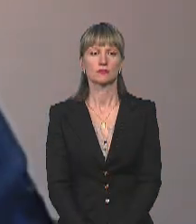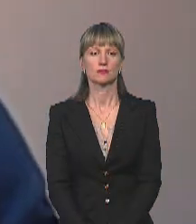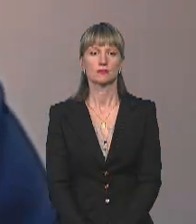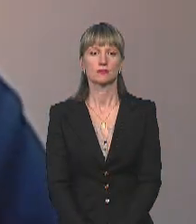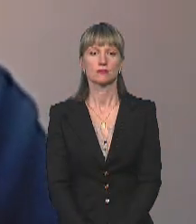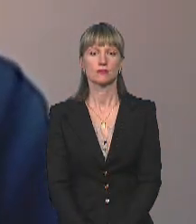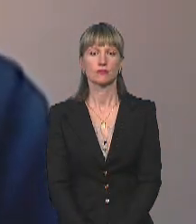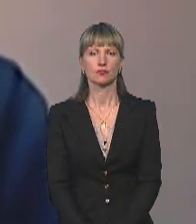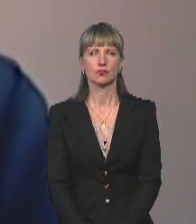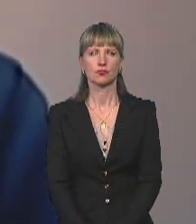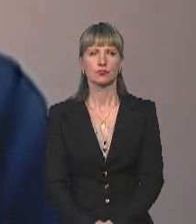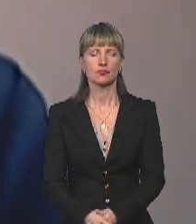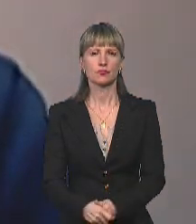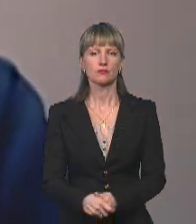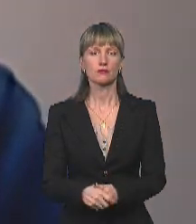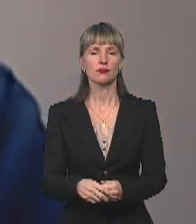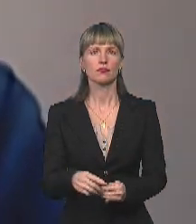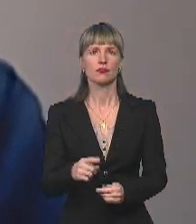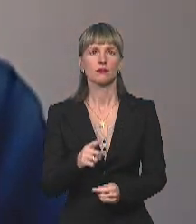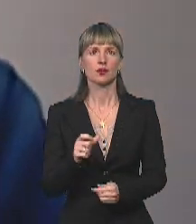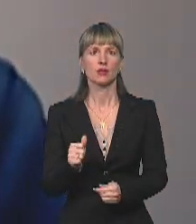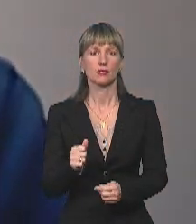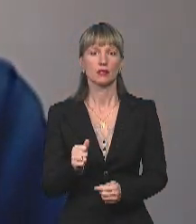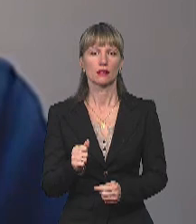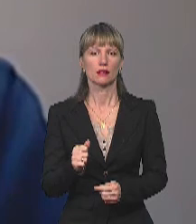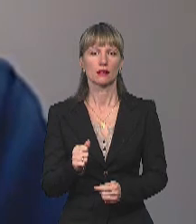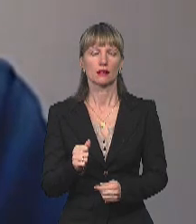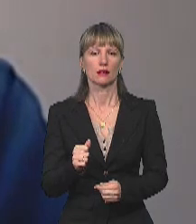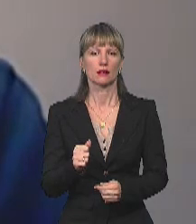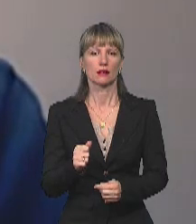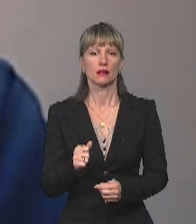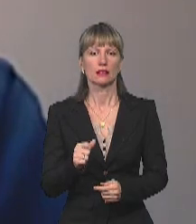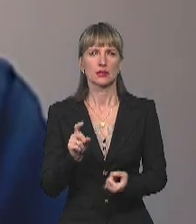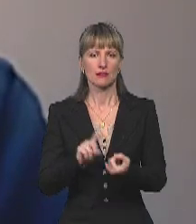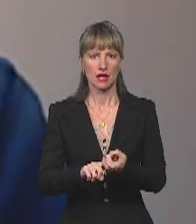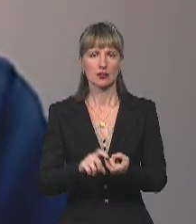Тобто можна сказати, що це, припустити, що це може бути пов'язано з карантином?